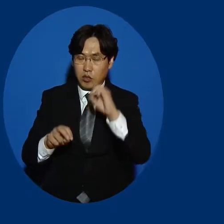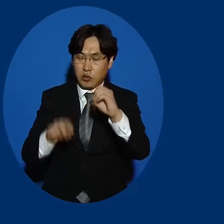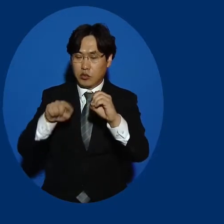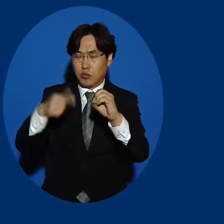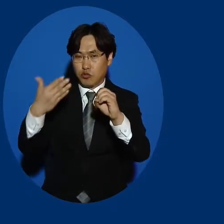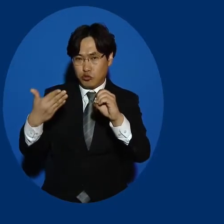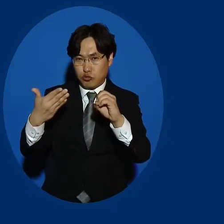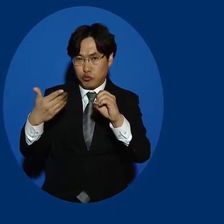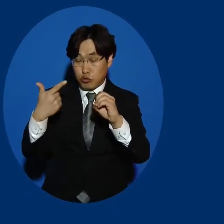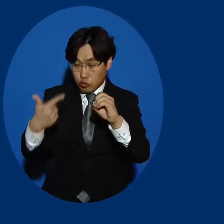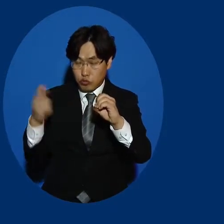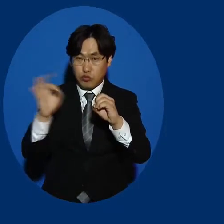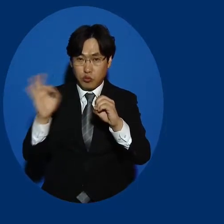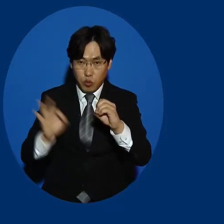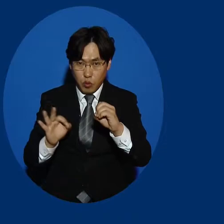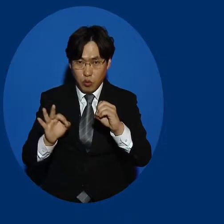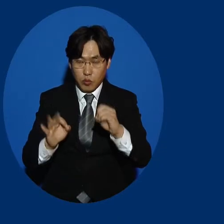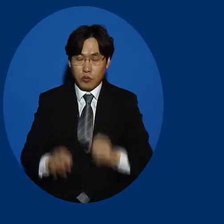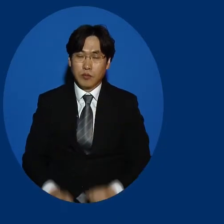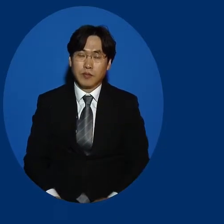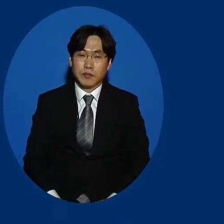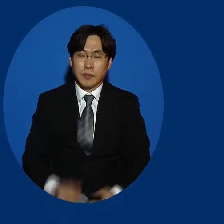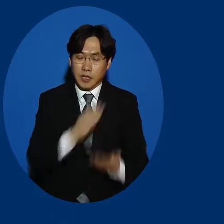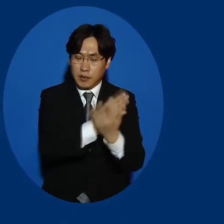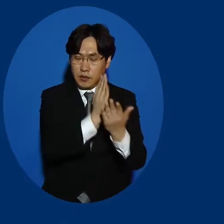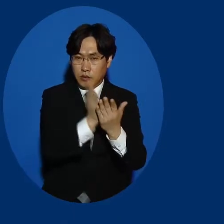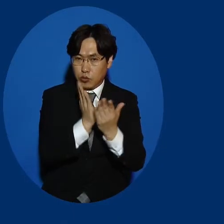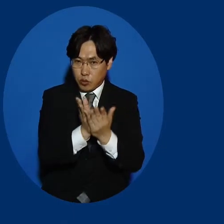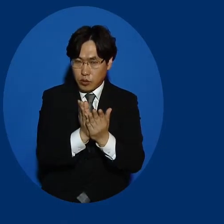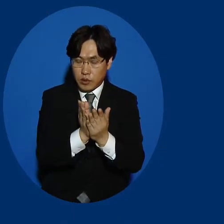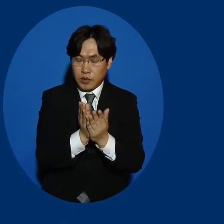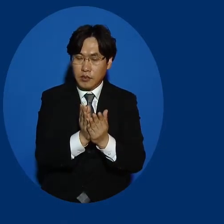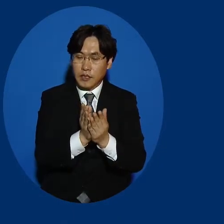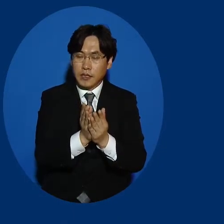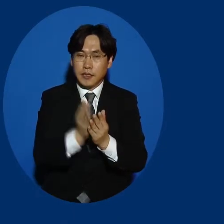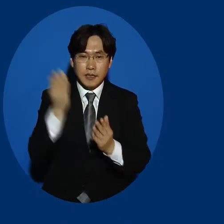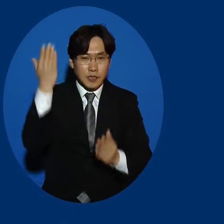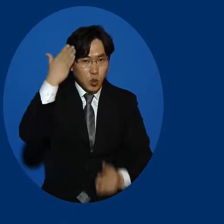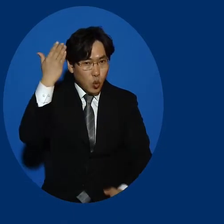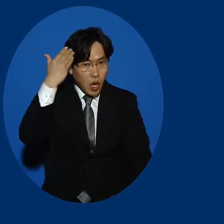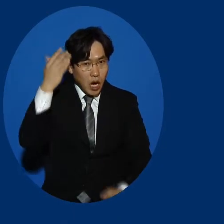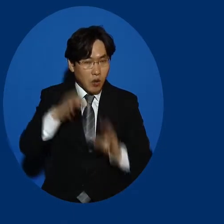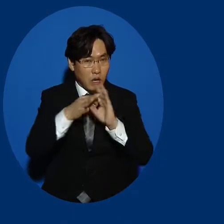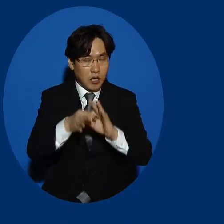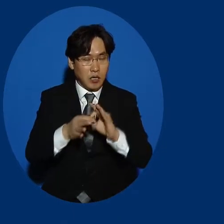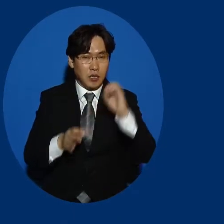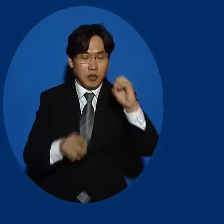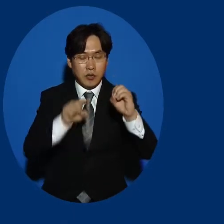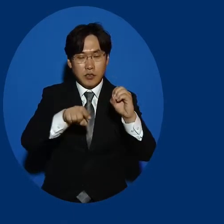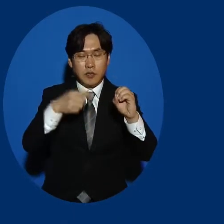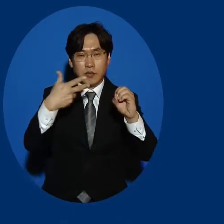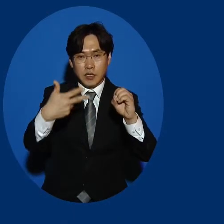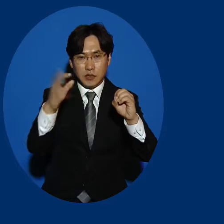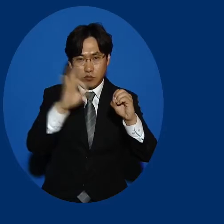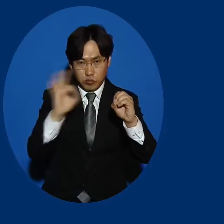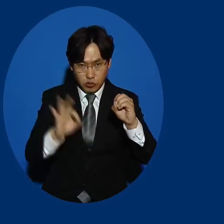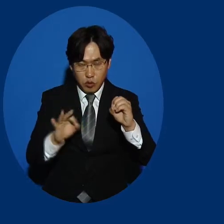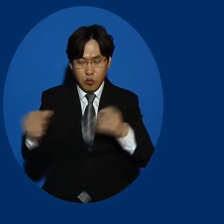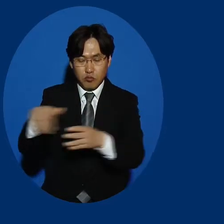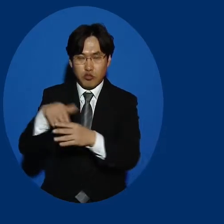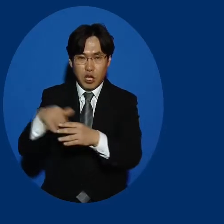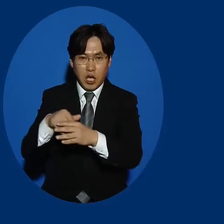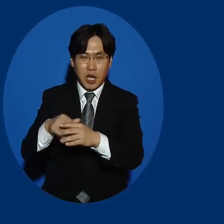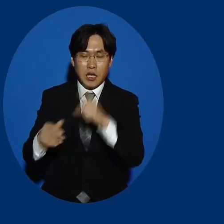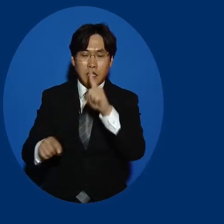직업 능력 향상 교육은 0.8%, 인문 교양 교육은 0.7%, 문화예술 교육에